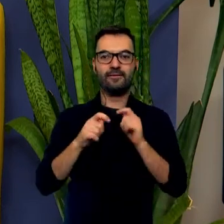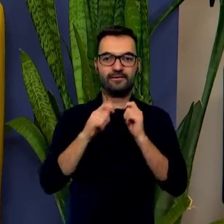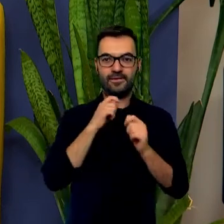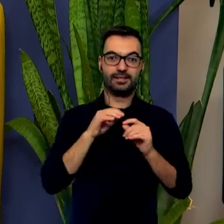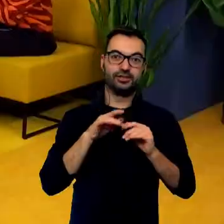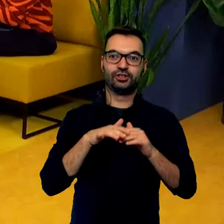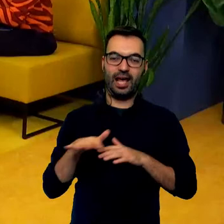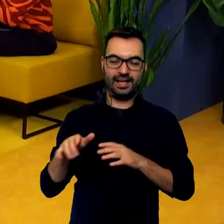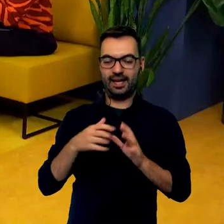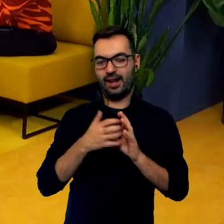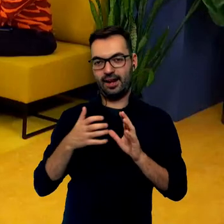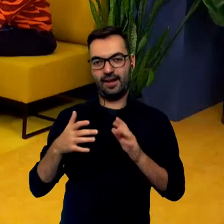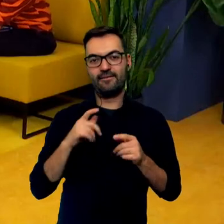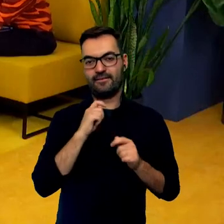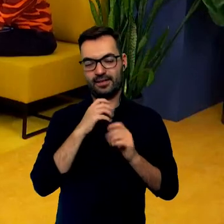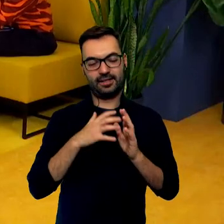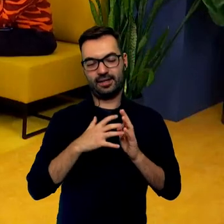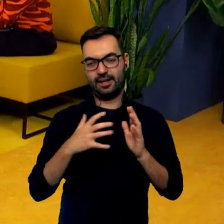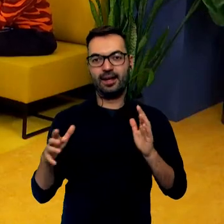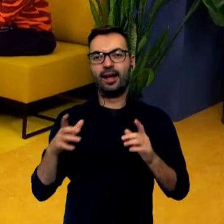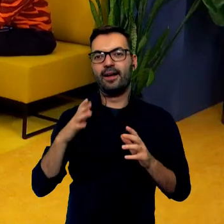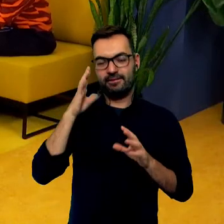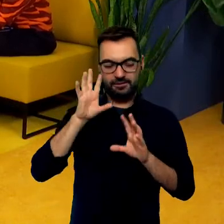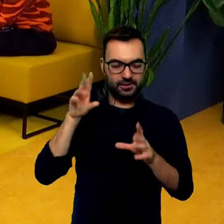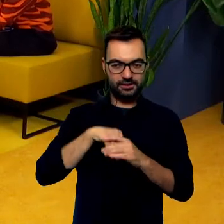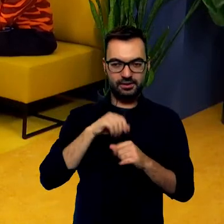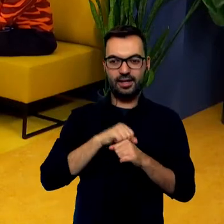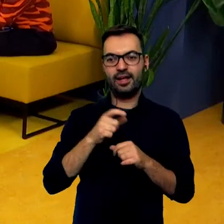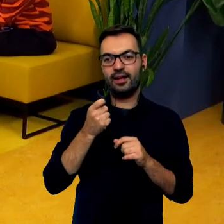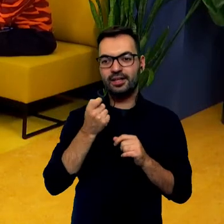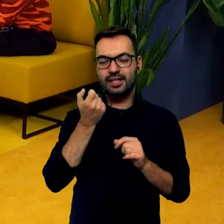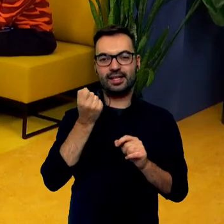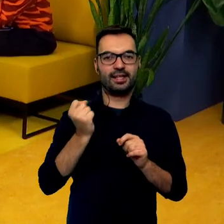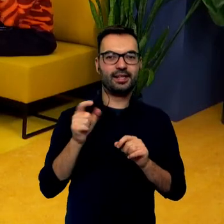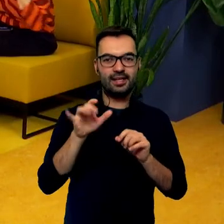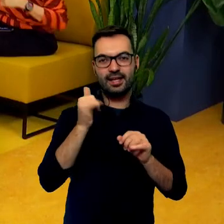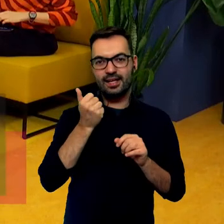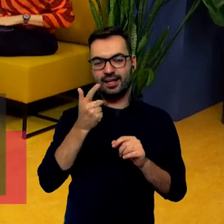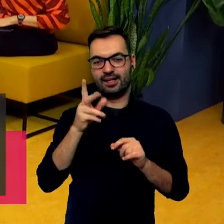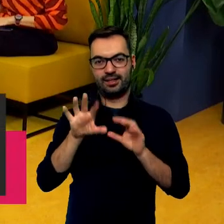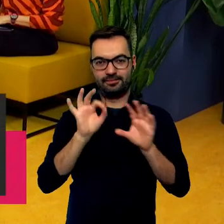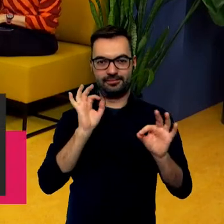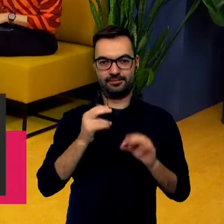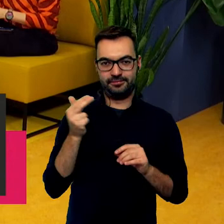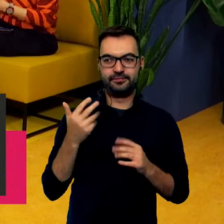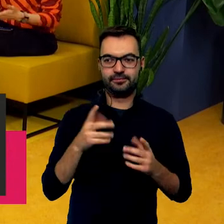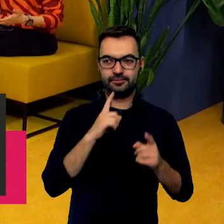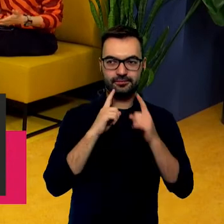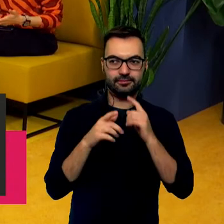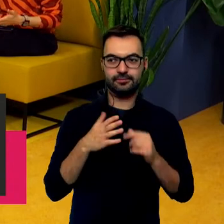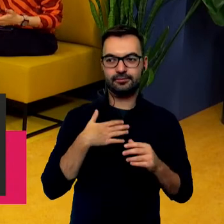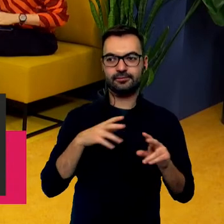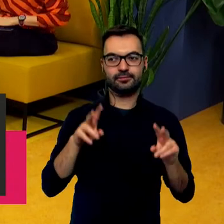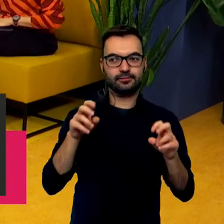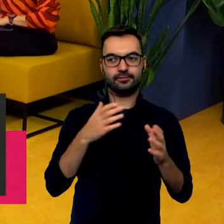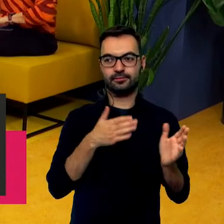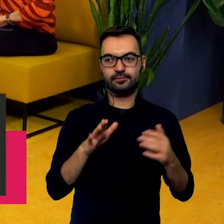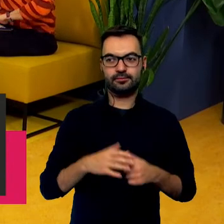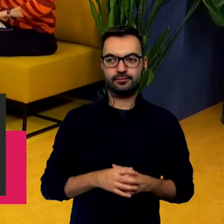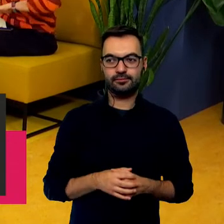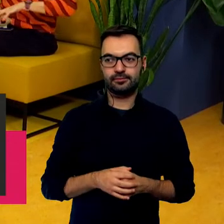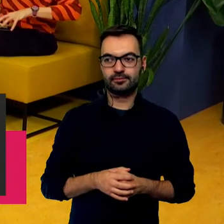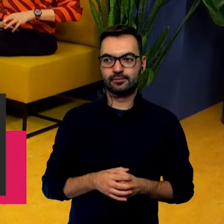wywiadzie Rzece, więc to wszystko tutaj jest, tak, ale żebyśmy dotknęli chociaż kilku takich płaszczyzn, które tutaj się pojawiają. Ja nawet mam cytat